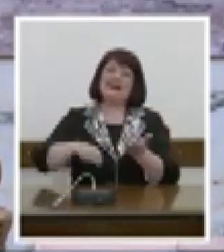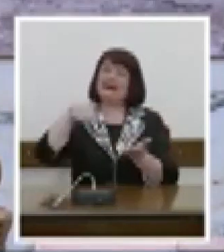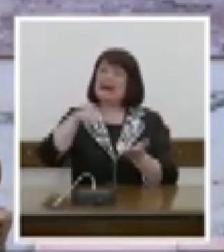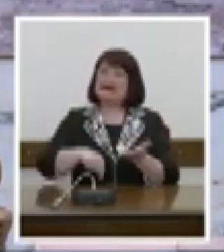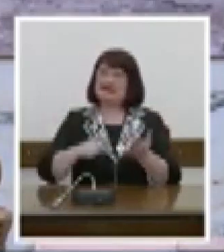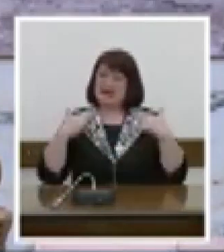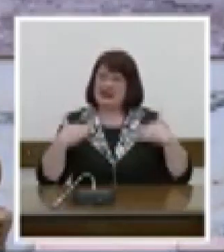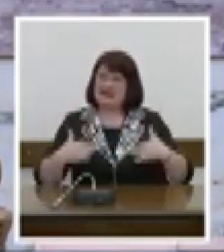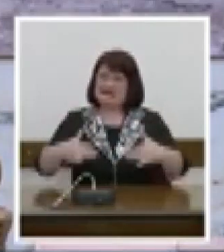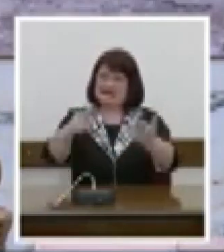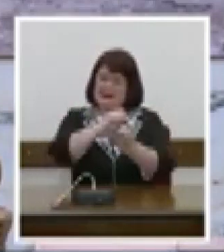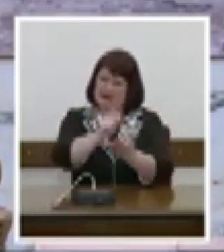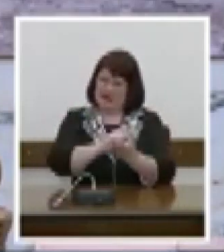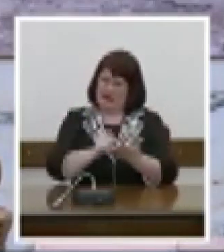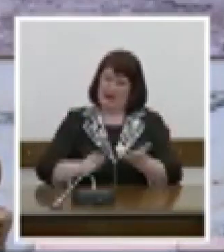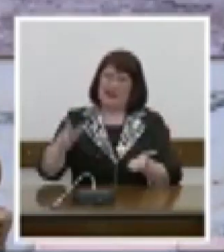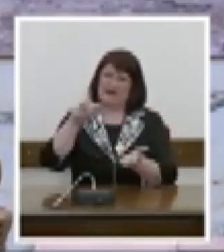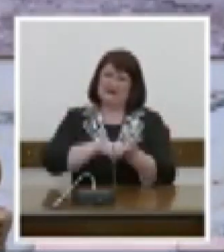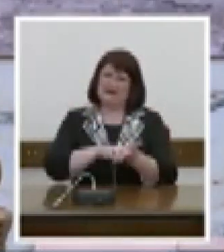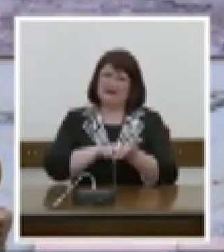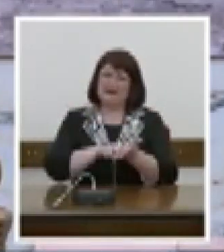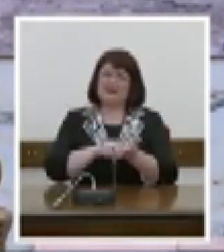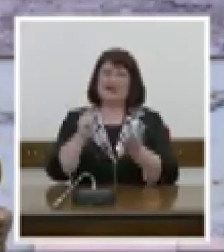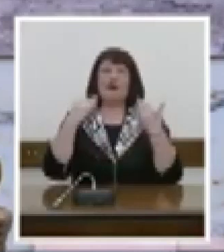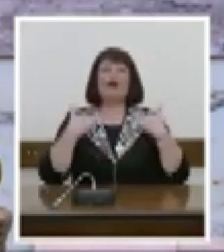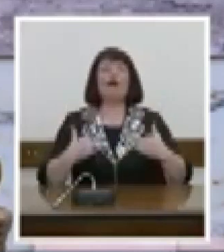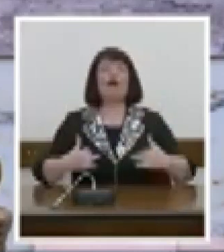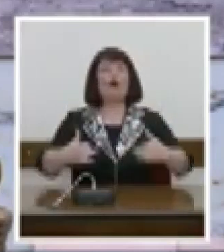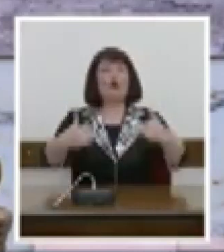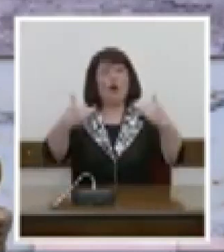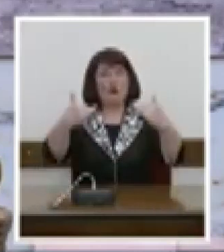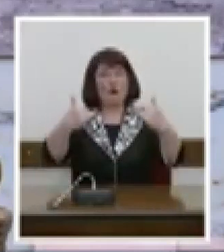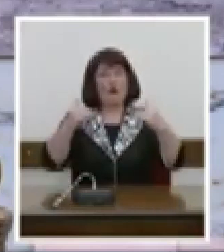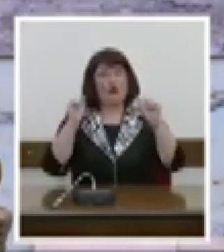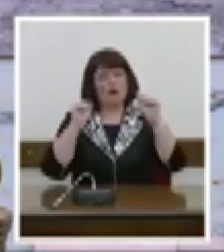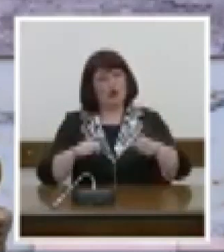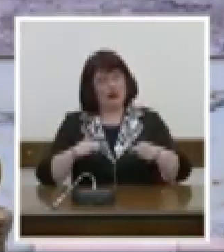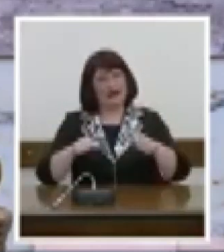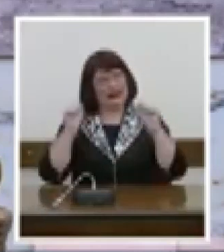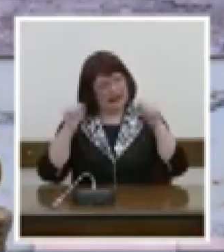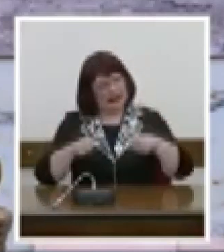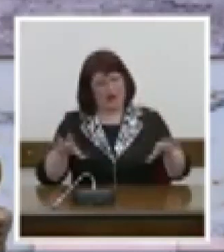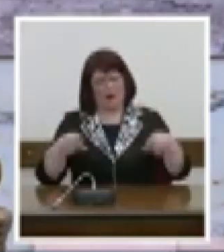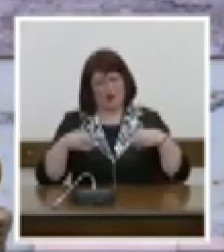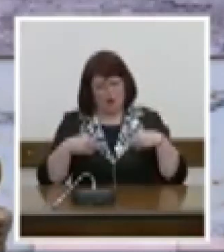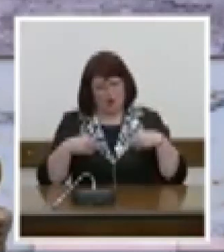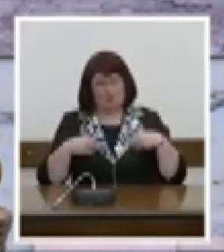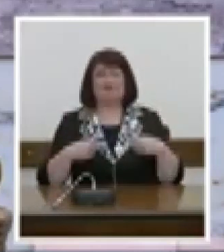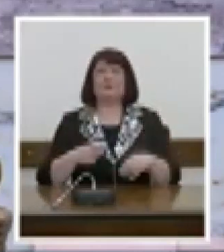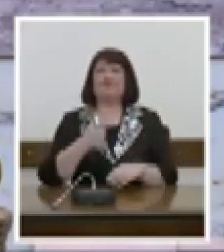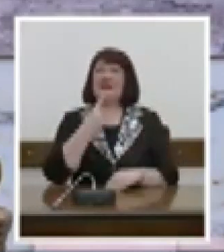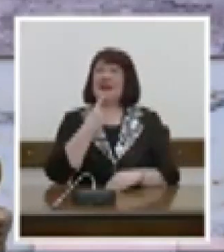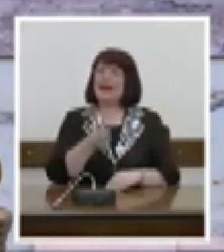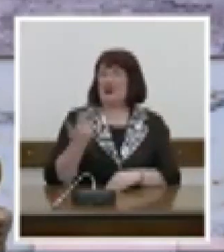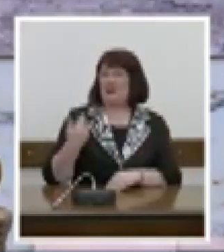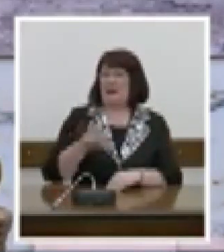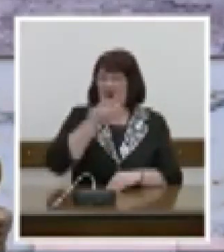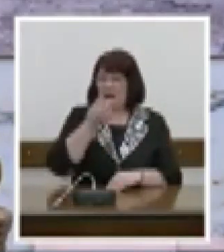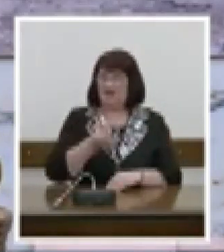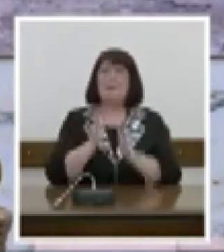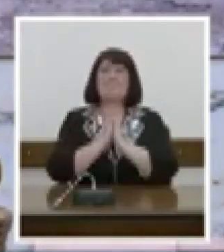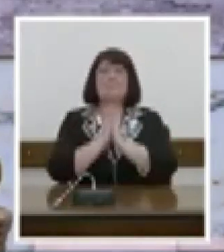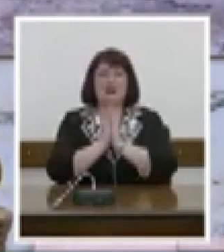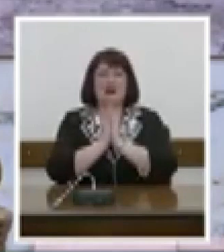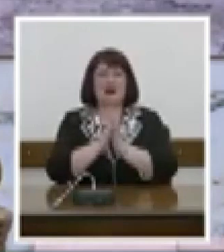συνεδρίασης. Η Βουλή παρέσχε την ετηθής εξουσιοδότηση. Όπως προανέφερα, παρακαλούνται οι κυρίες